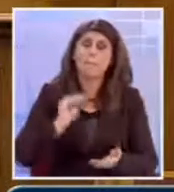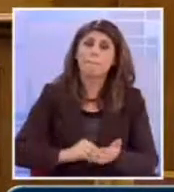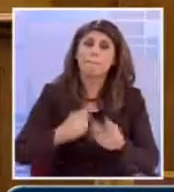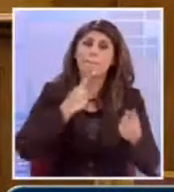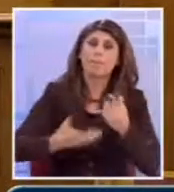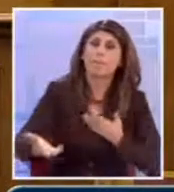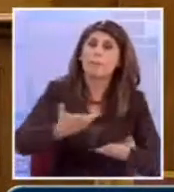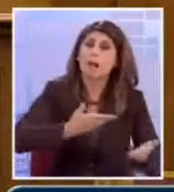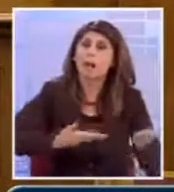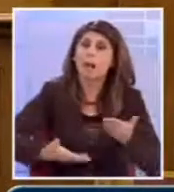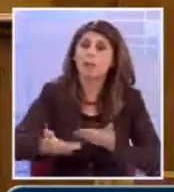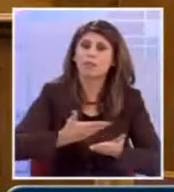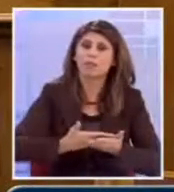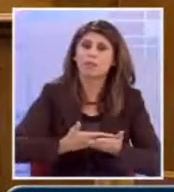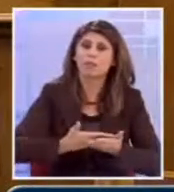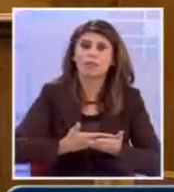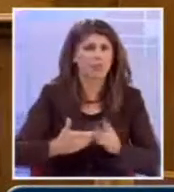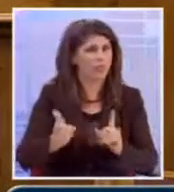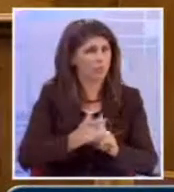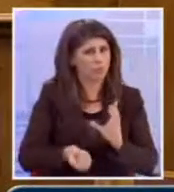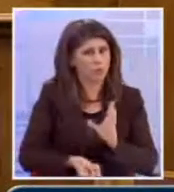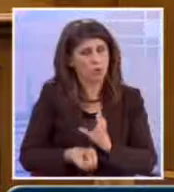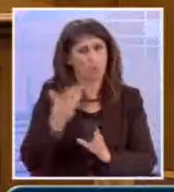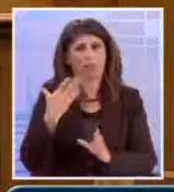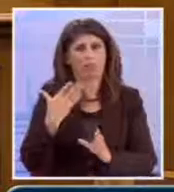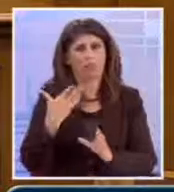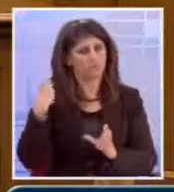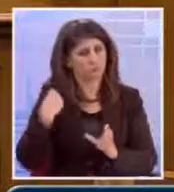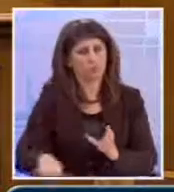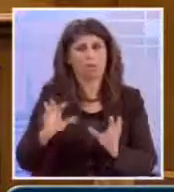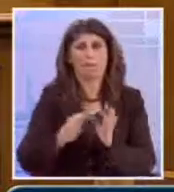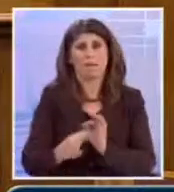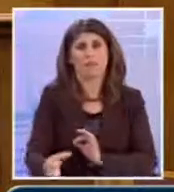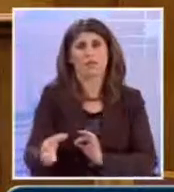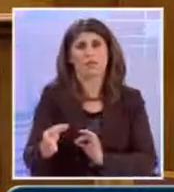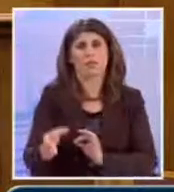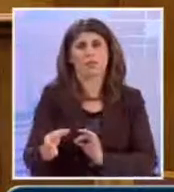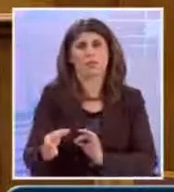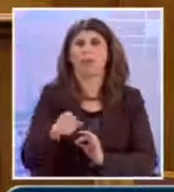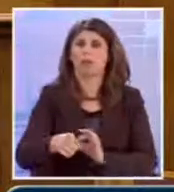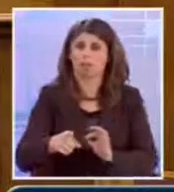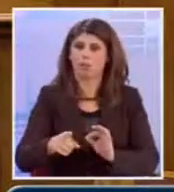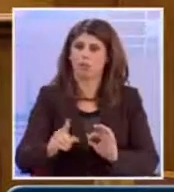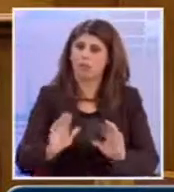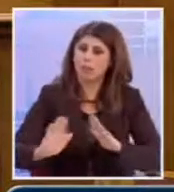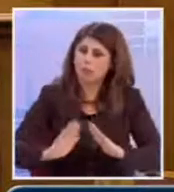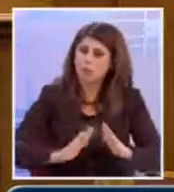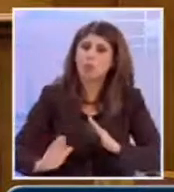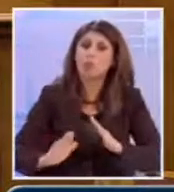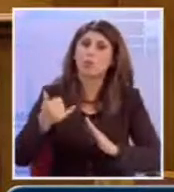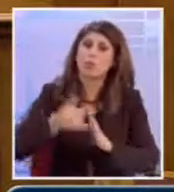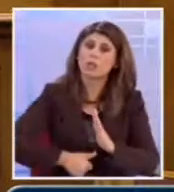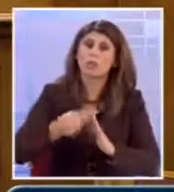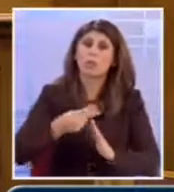επαναδιαπραγμάτευσης που θα αποκλείει την λήψη νέων επαχθών μέτρων και θα διευθετεί ουσιαστικά το ζήτημα